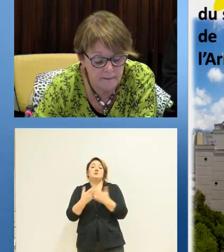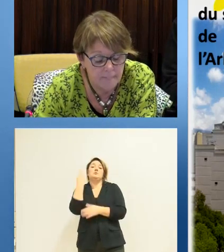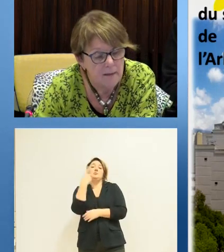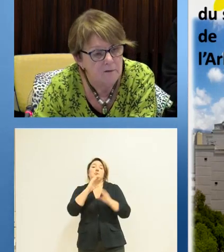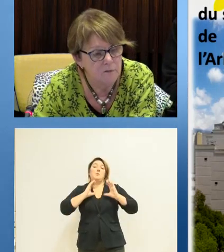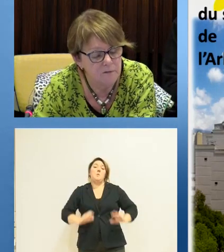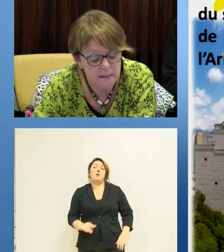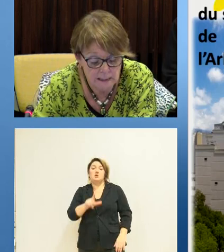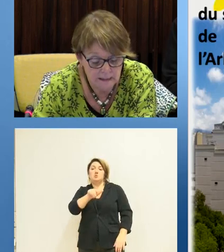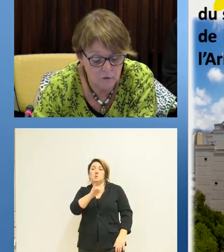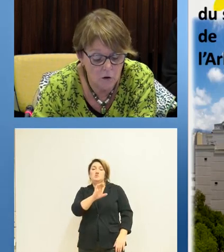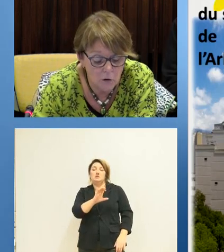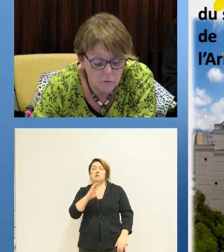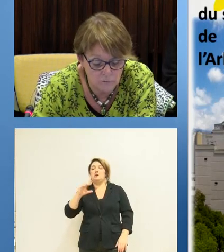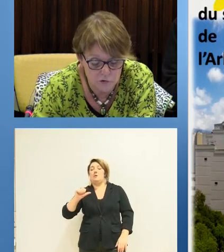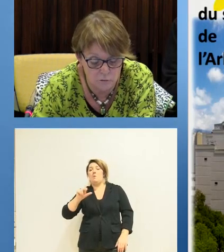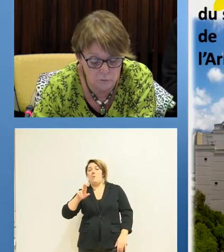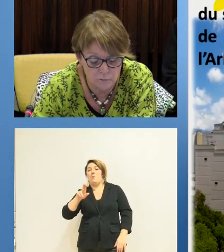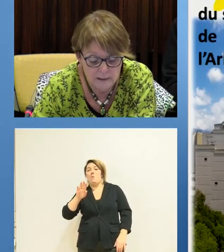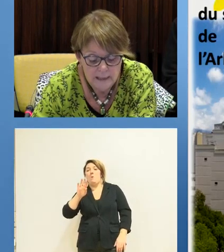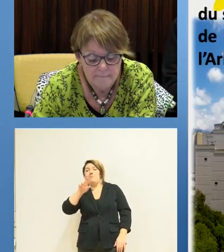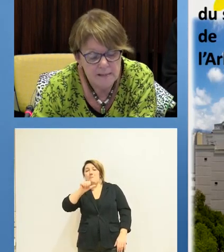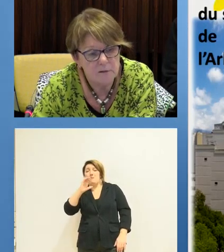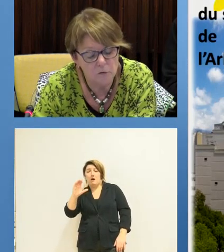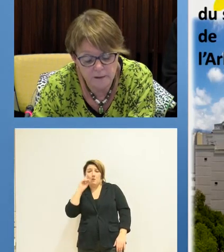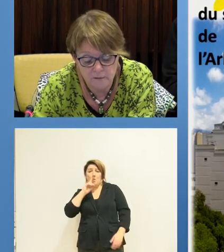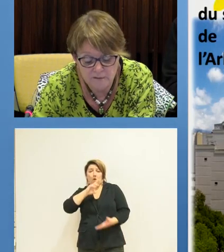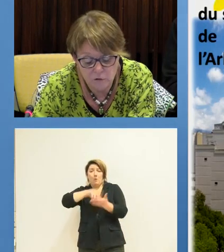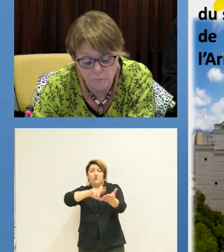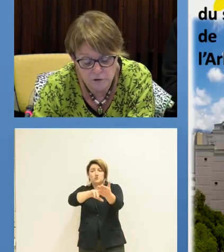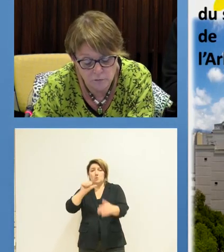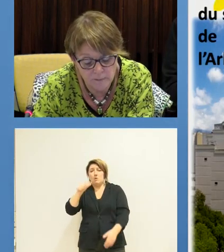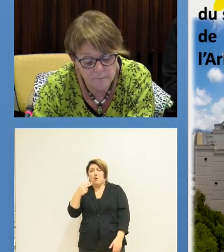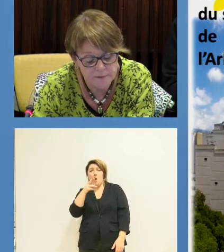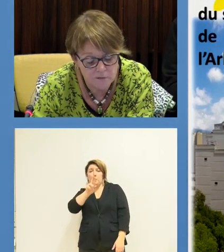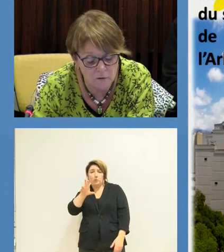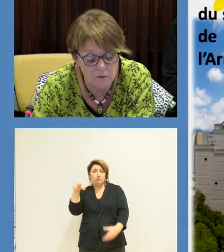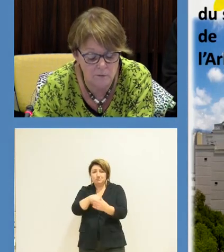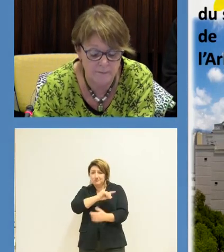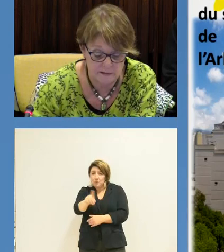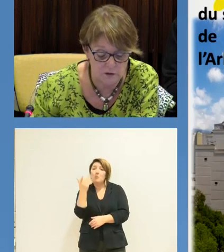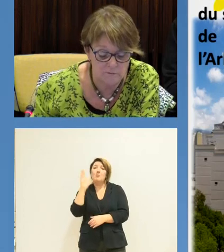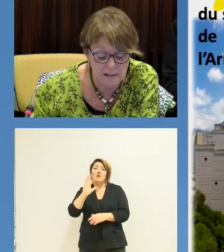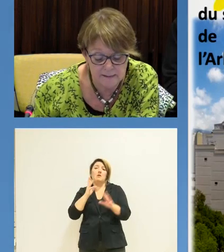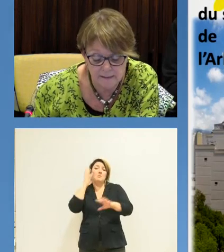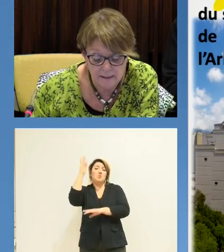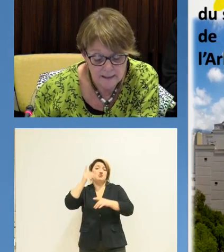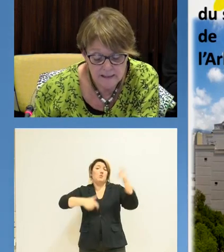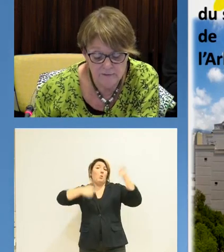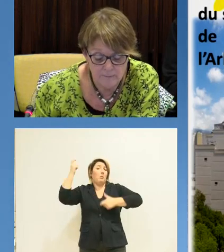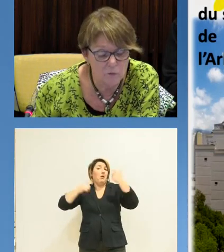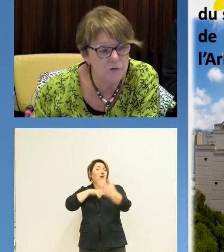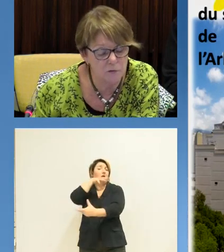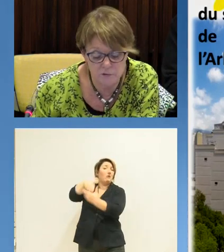aubrac ceci est un hors convention en rue mais en cohérence avec le projet urbain puisque passagers des villes a été